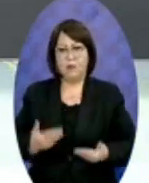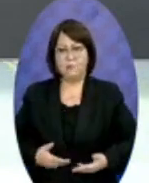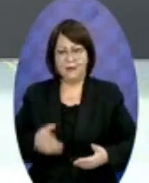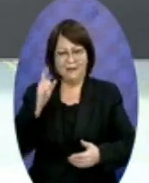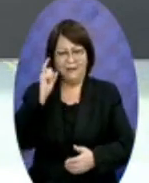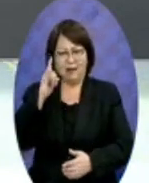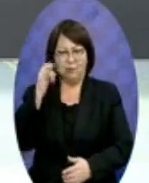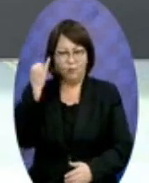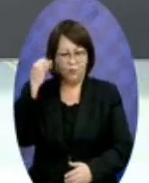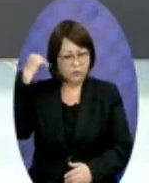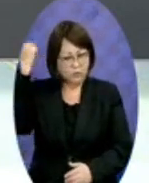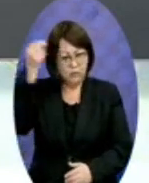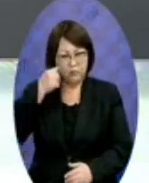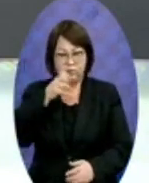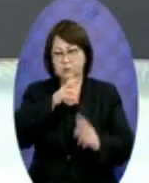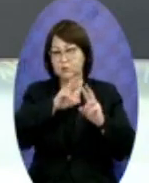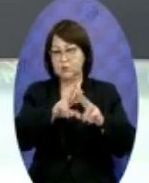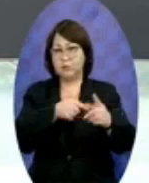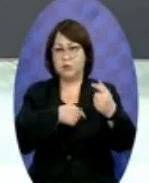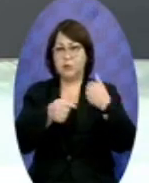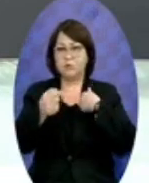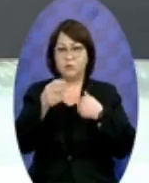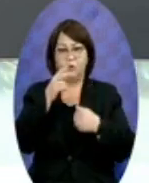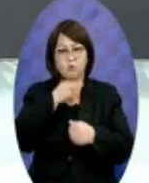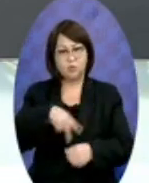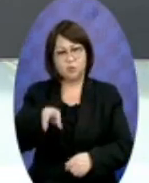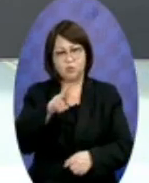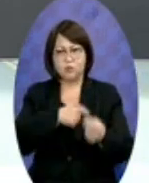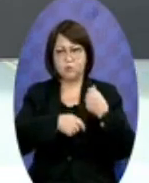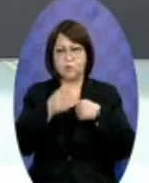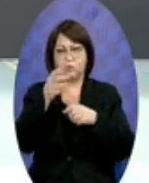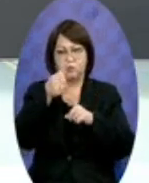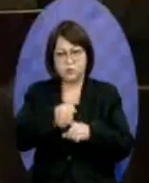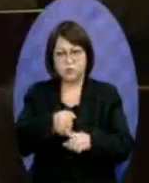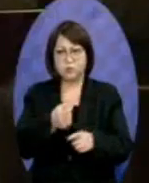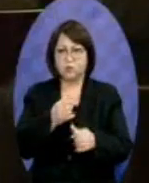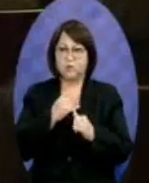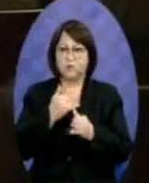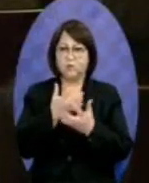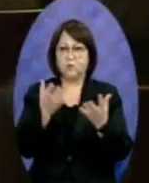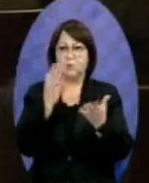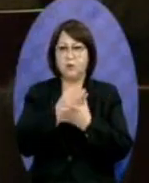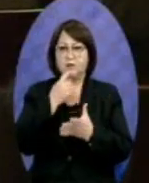тул бүлдэж байгааг орон нутгийн төлөөллөлүүдч мөн хэлж байна.